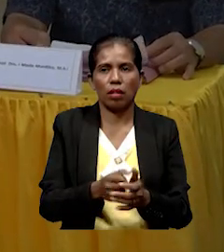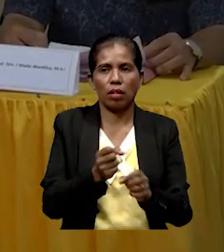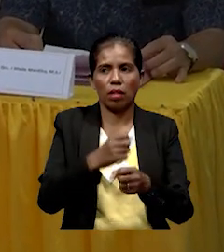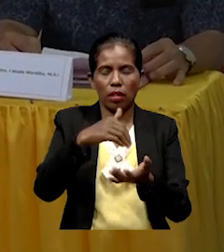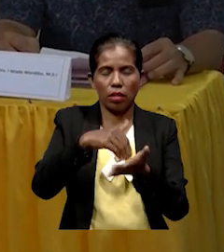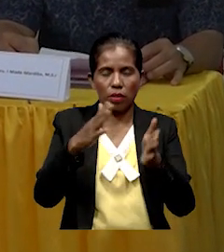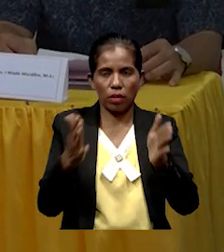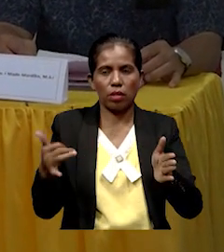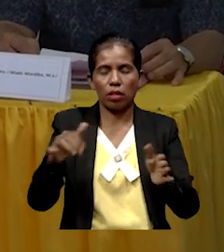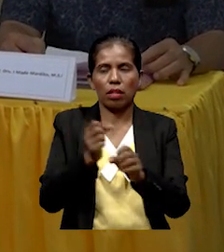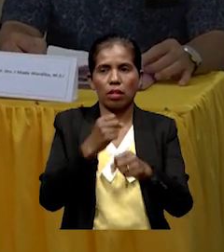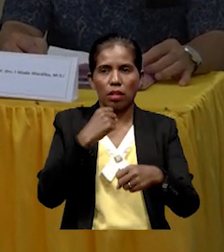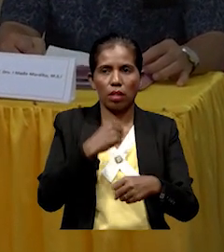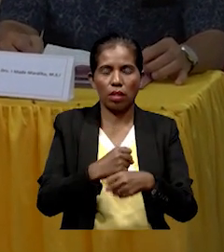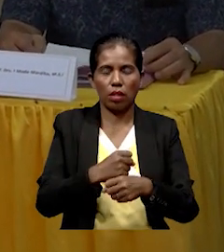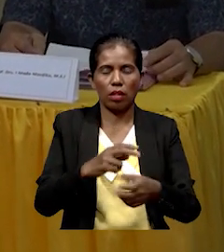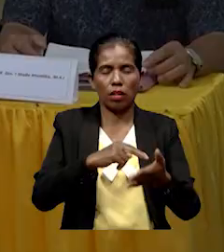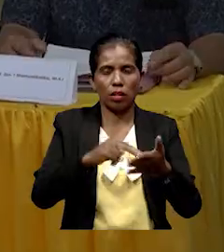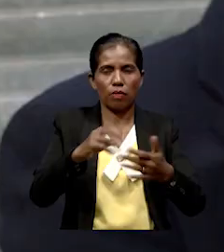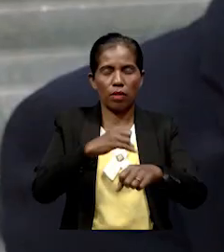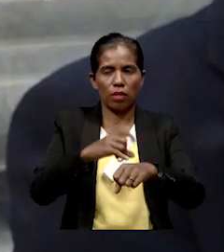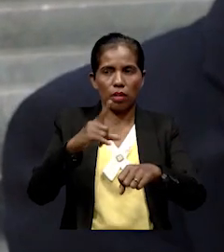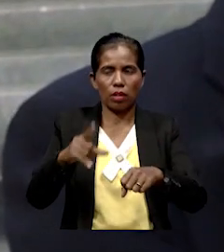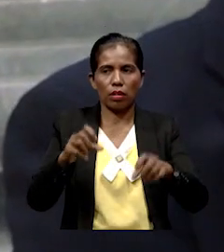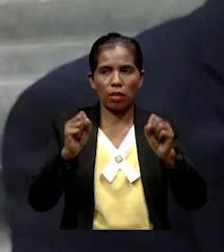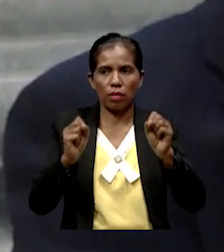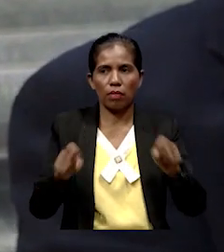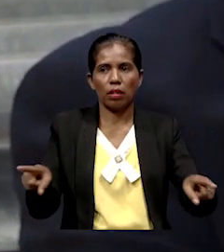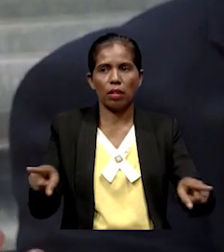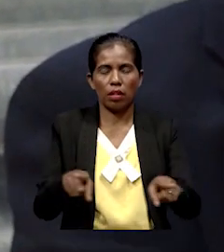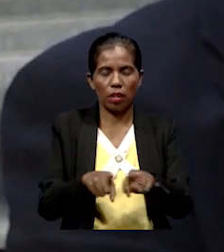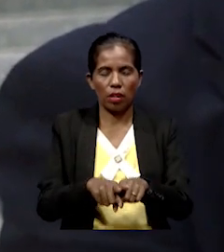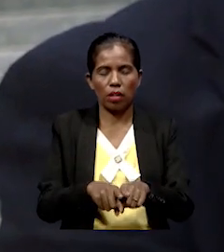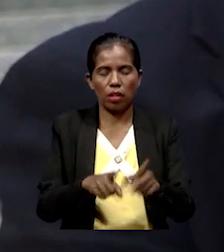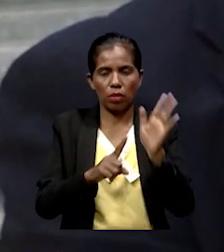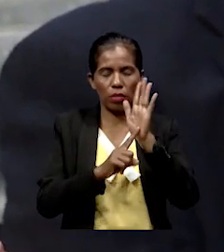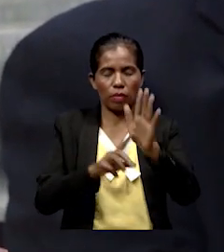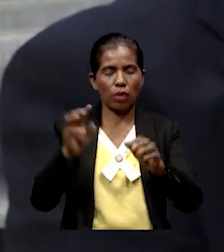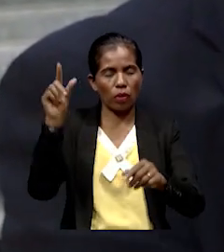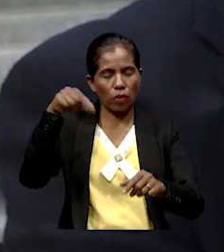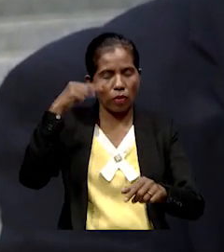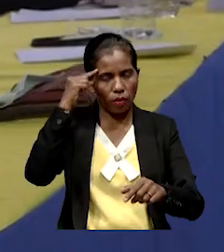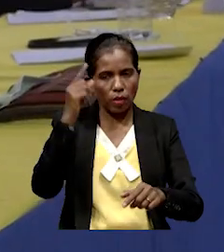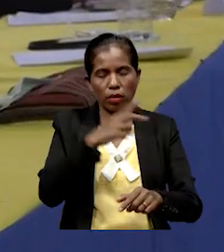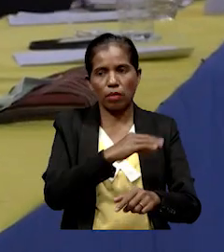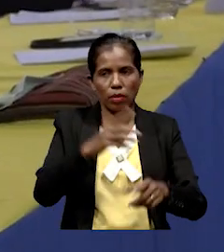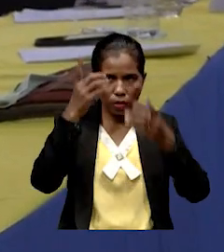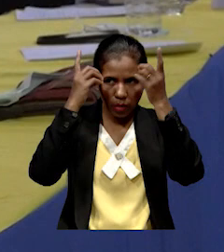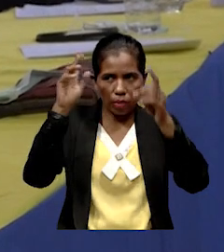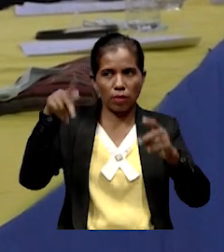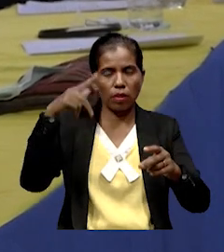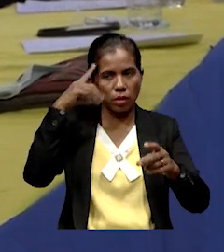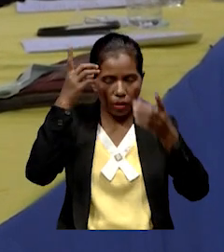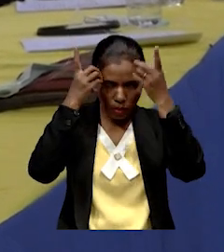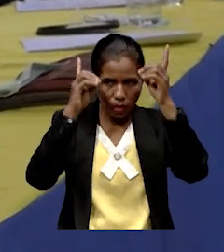stratosfir Aceh elne Honeywell International nune bele saimo semata dalam Pagu ferno hoodie defini politika badannya volume